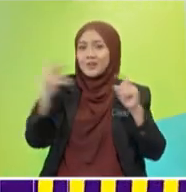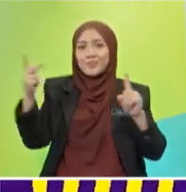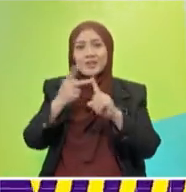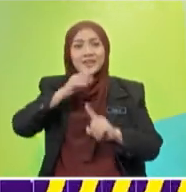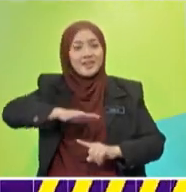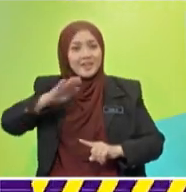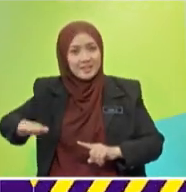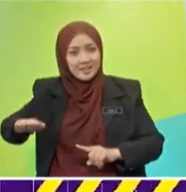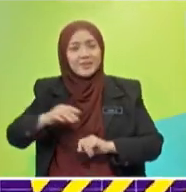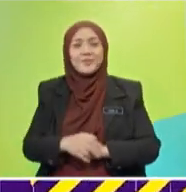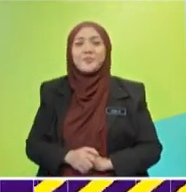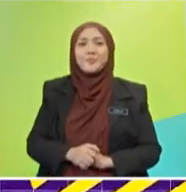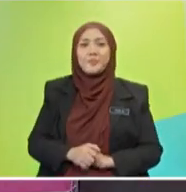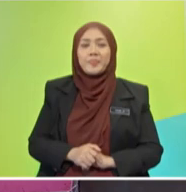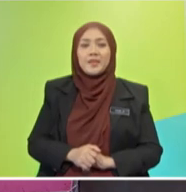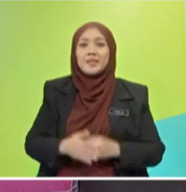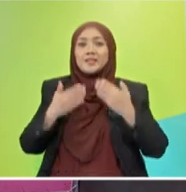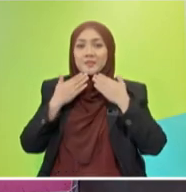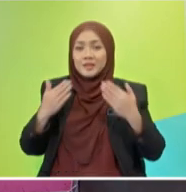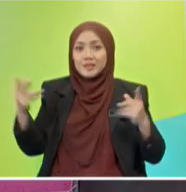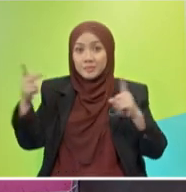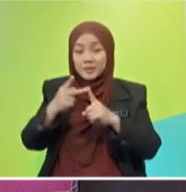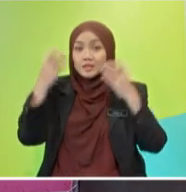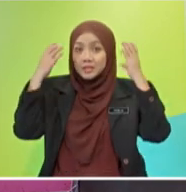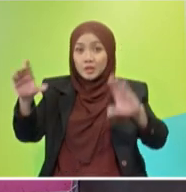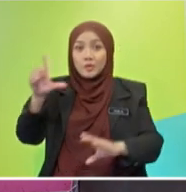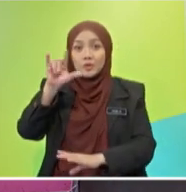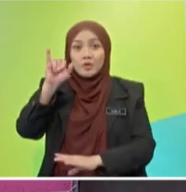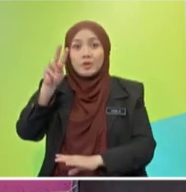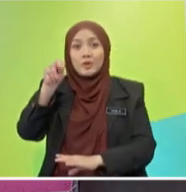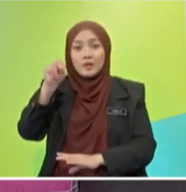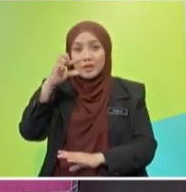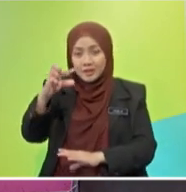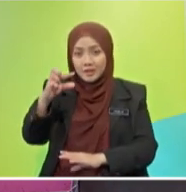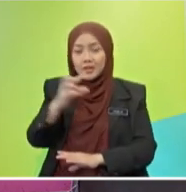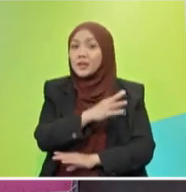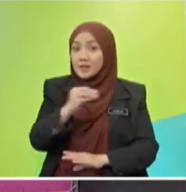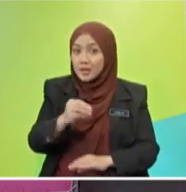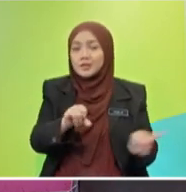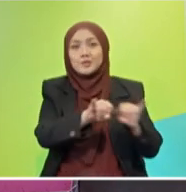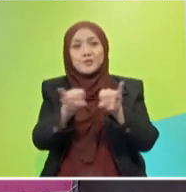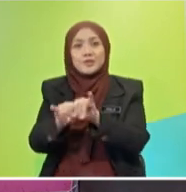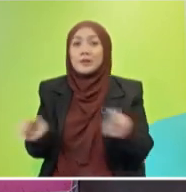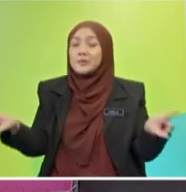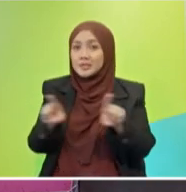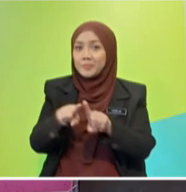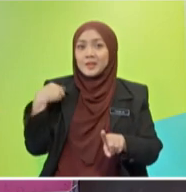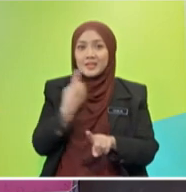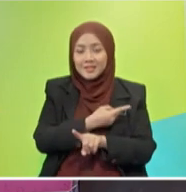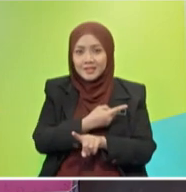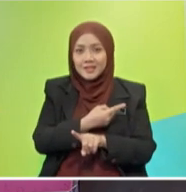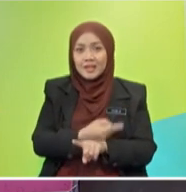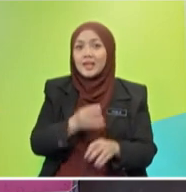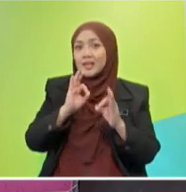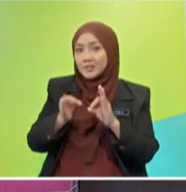dan terima kasih juga untuk cek guling daripada Sekolah Menengah kebangsaan cerdas Jaya Sango juga bersama dengan cewek bahasa